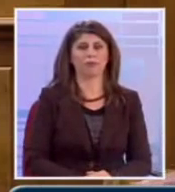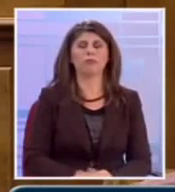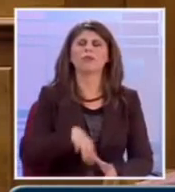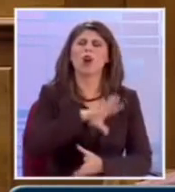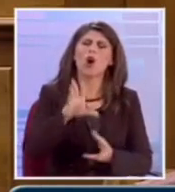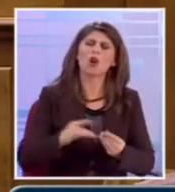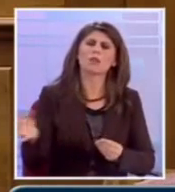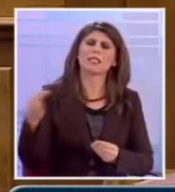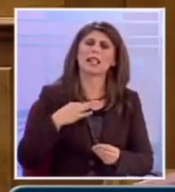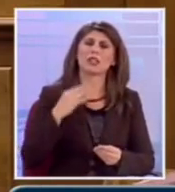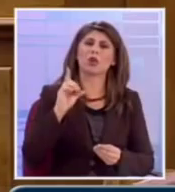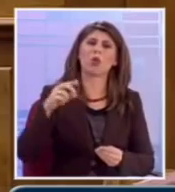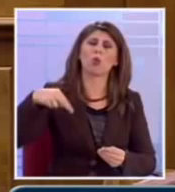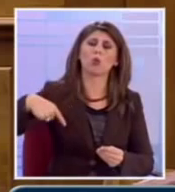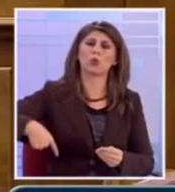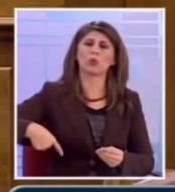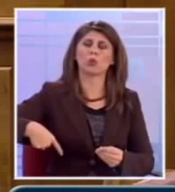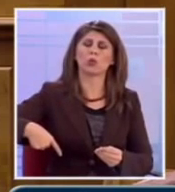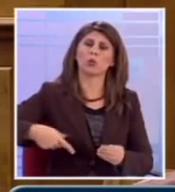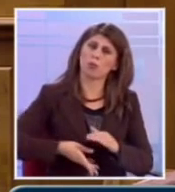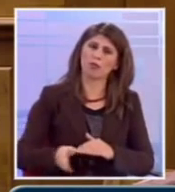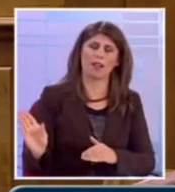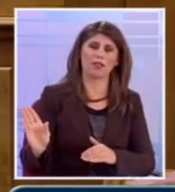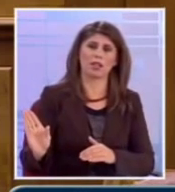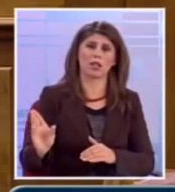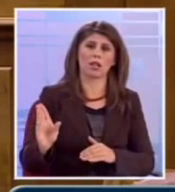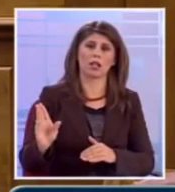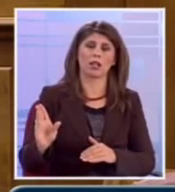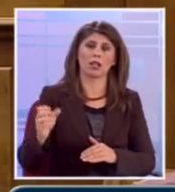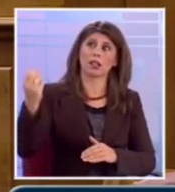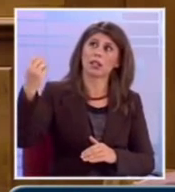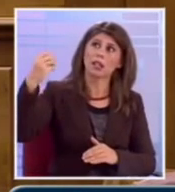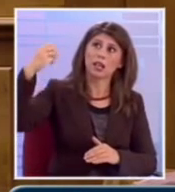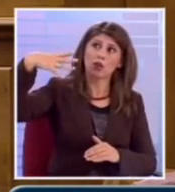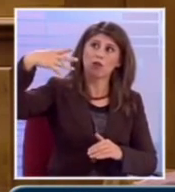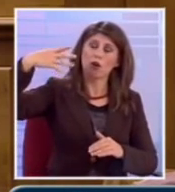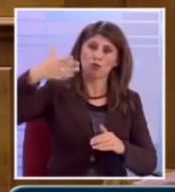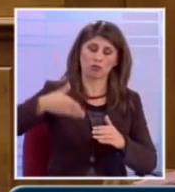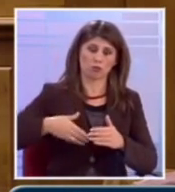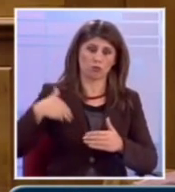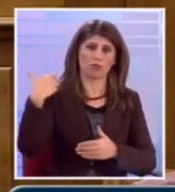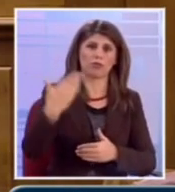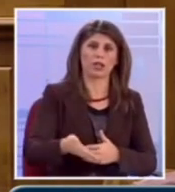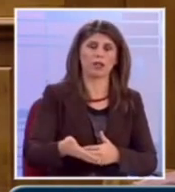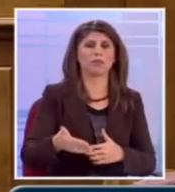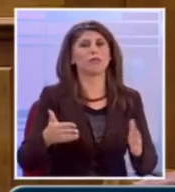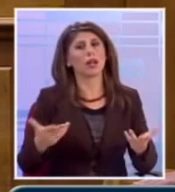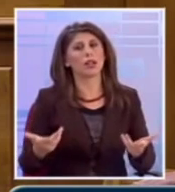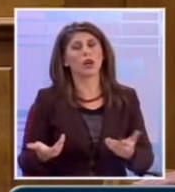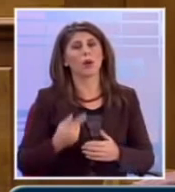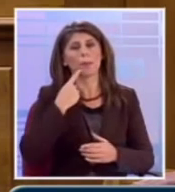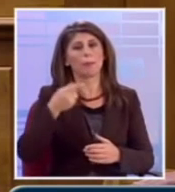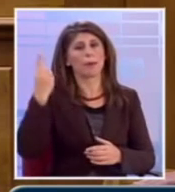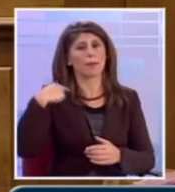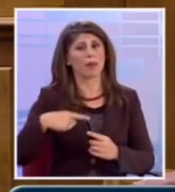μας λέγατε για το ΔΝΤΑ που φεύγει και για το φως το οποίο βγαίνουμε. Ενώ πριν από μία